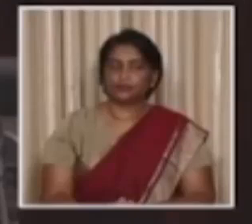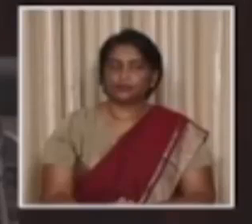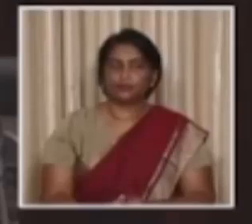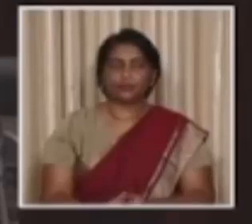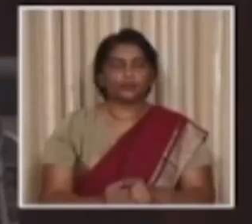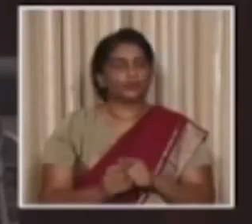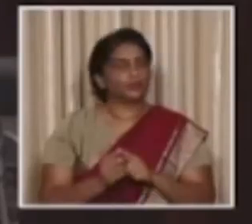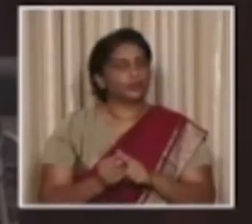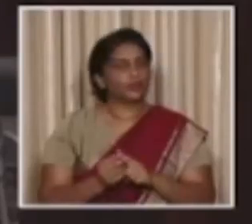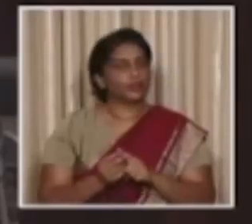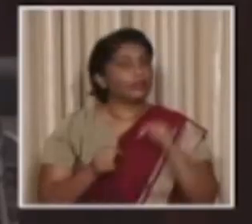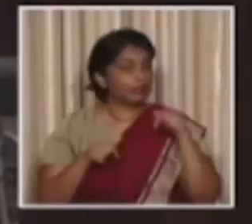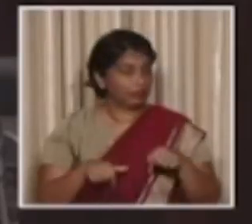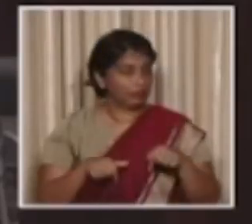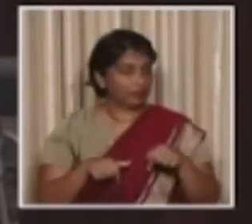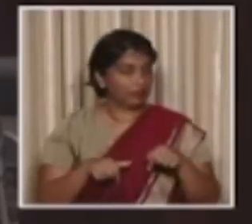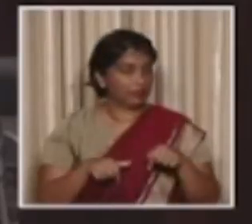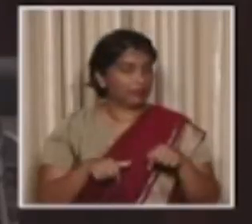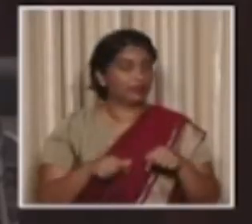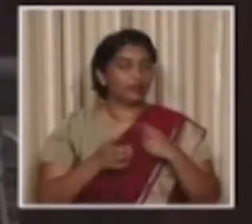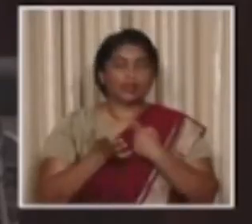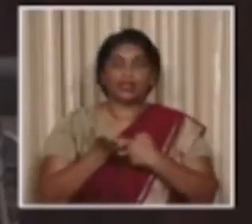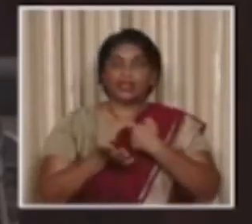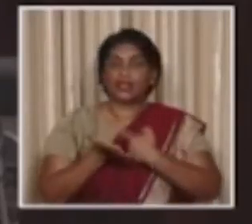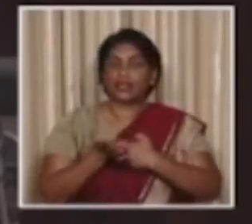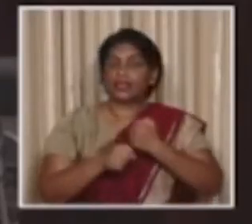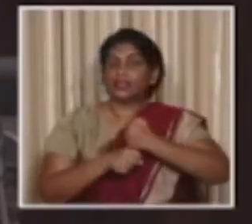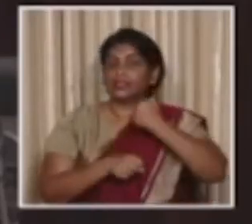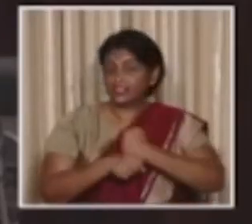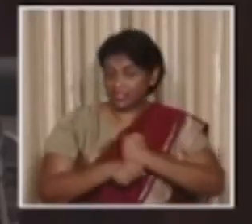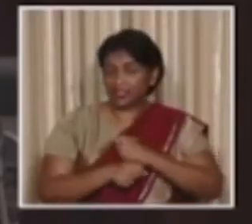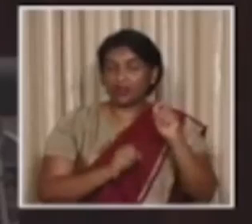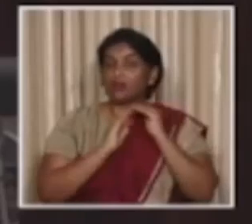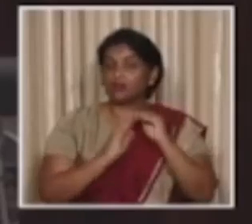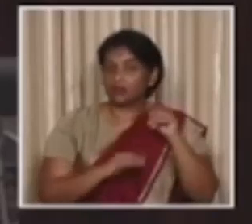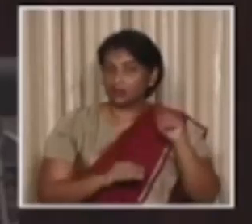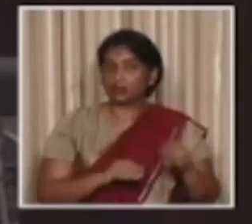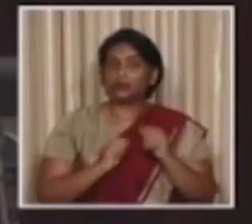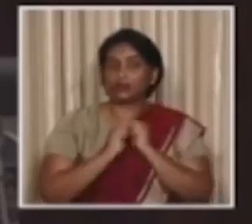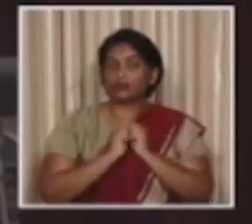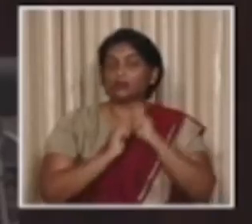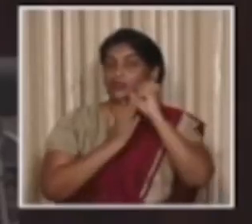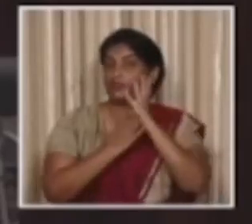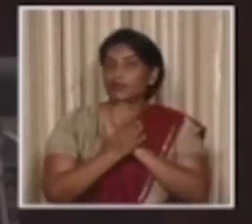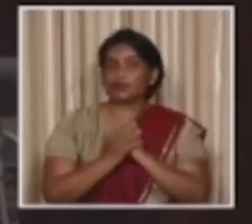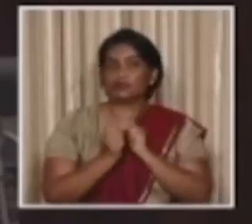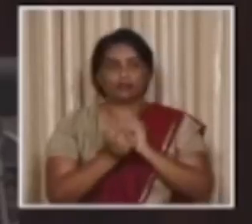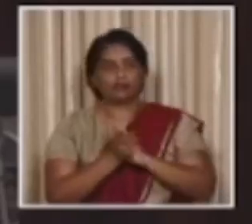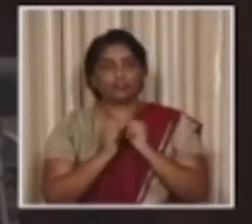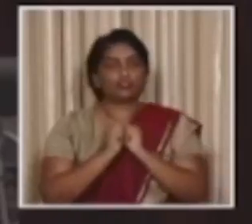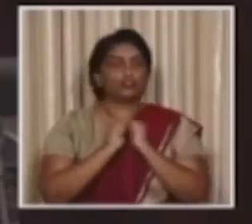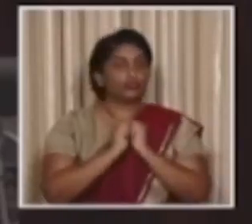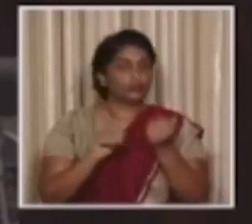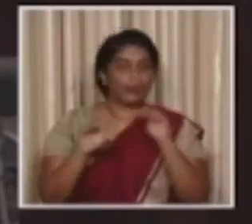සේවා විවාහ දැනට රජිස්ට්‍රාර් ජෙනරාල් කාර්යාලය සඳහා සේවා ව්‍යවස්ථාවක් නැහැ. මොකද බදවා